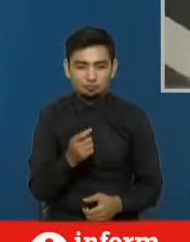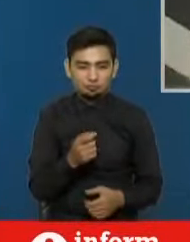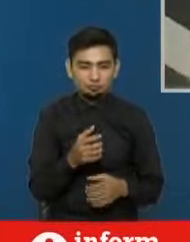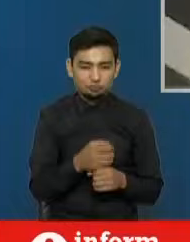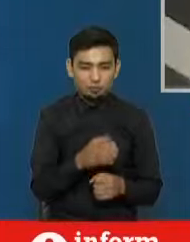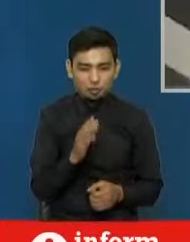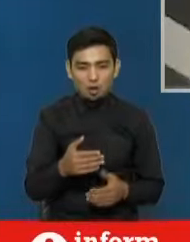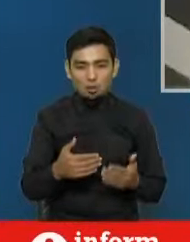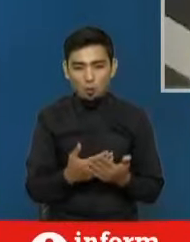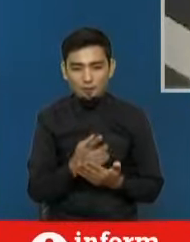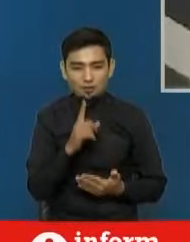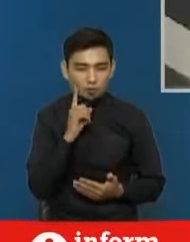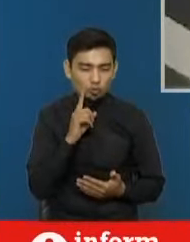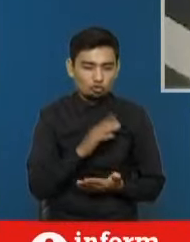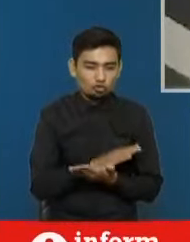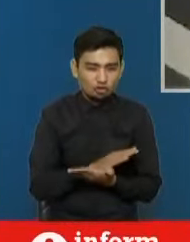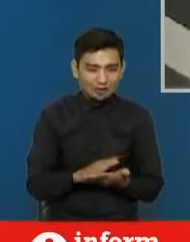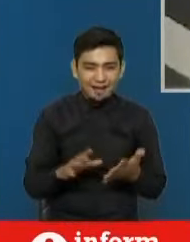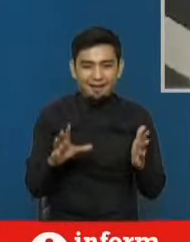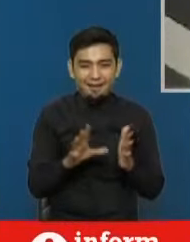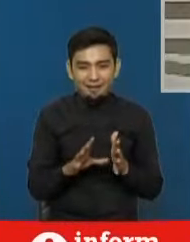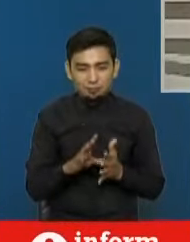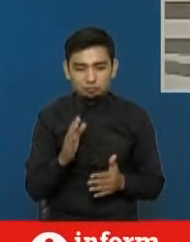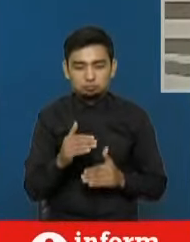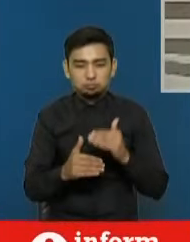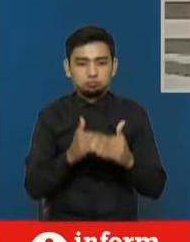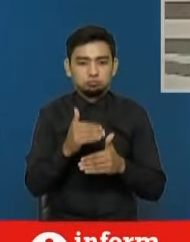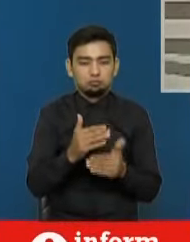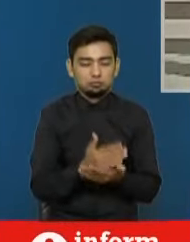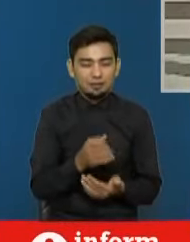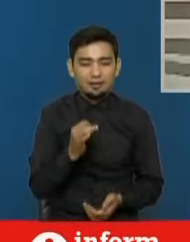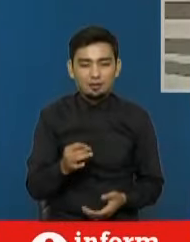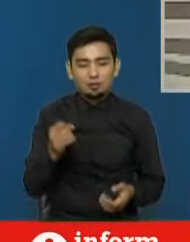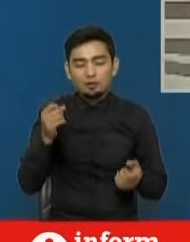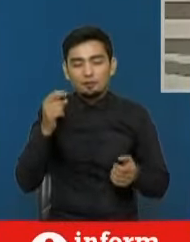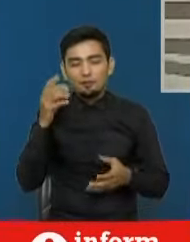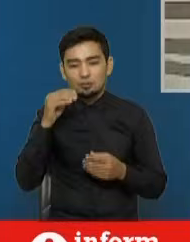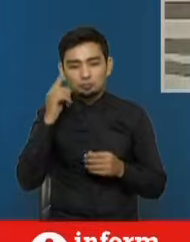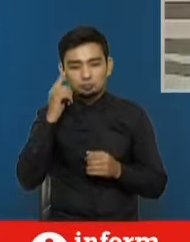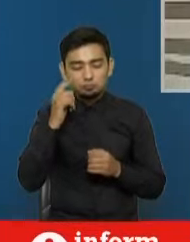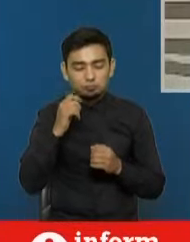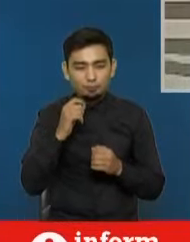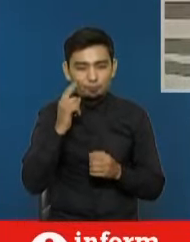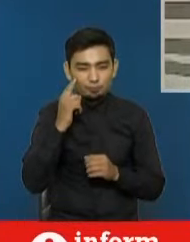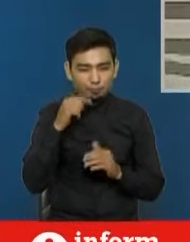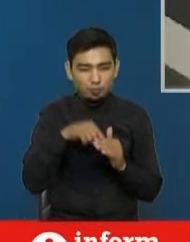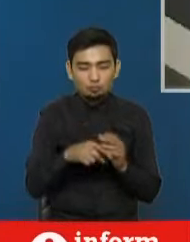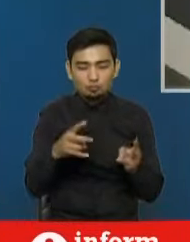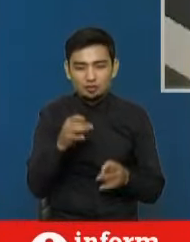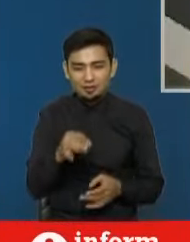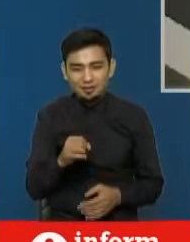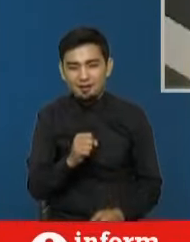Мощность новой, зеленой, чистой энергетики непрерывно растет. И тут надо вспомнить, что атомная станция строится не